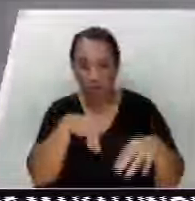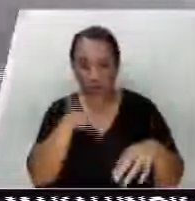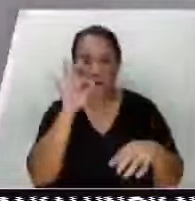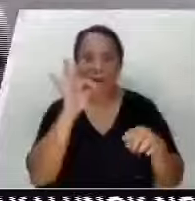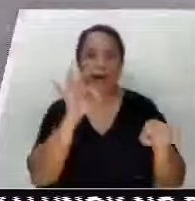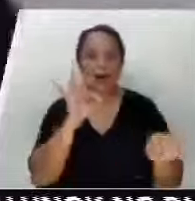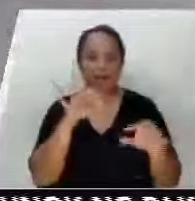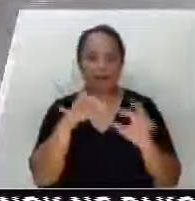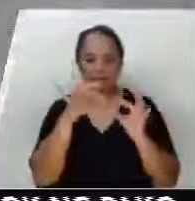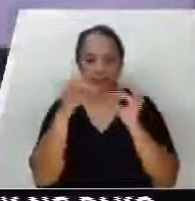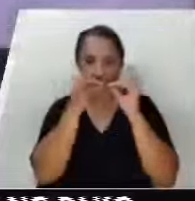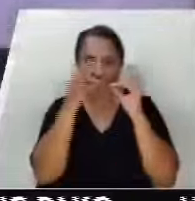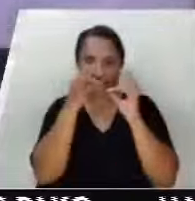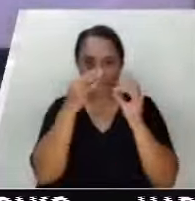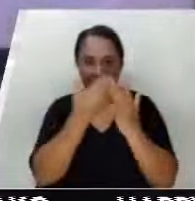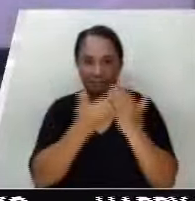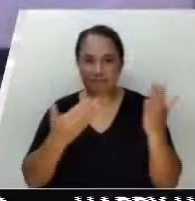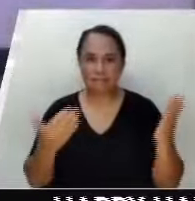paraphernalia.